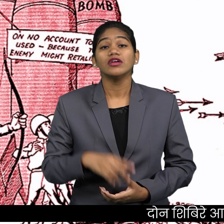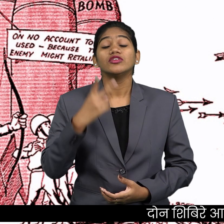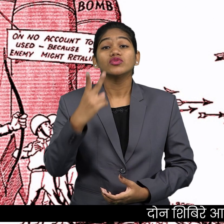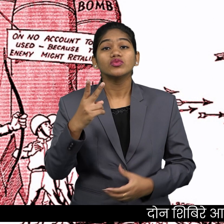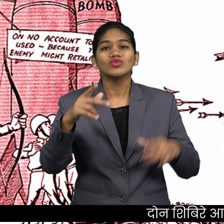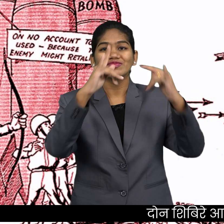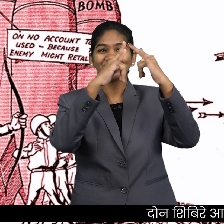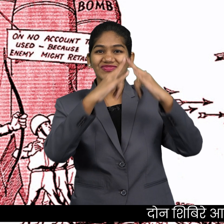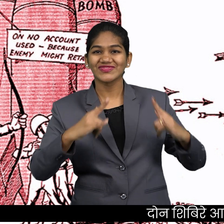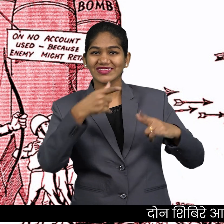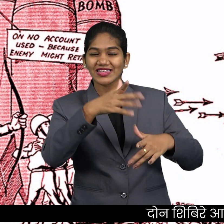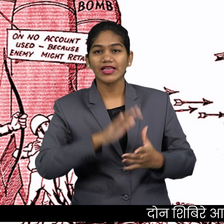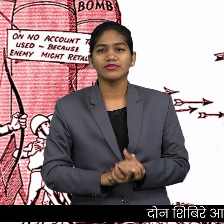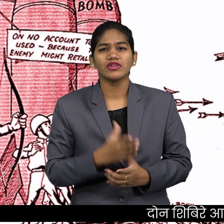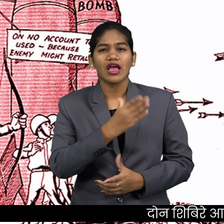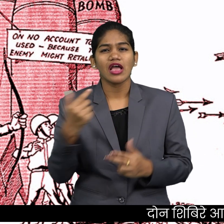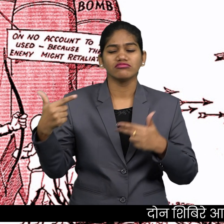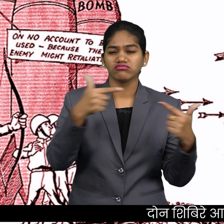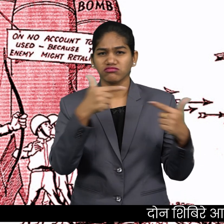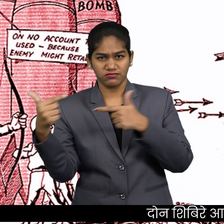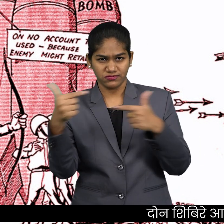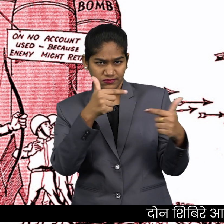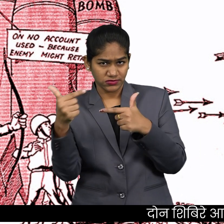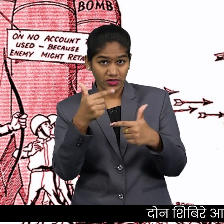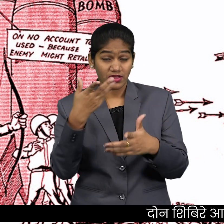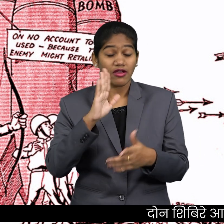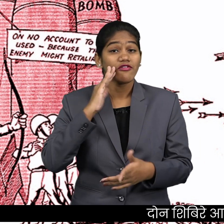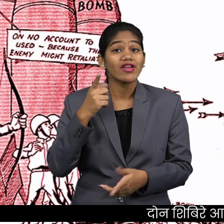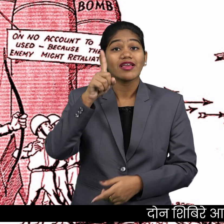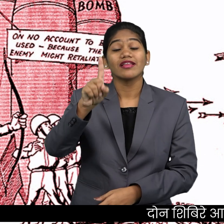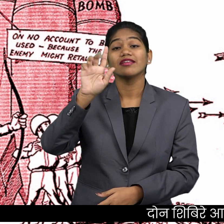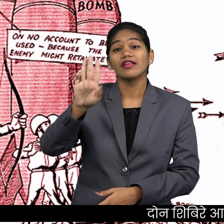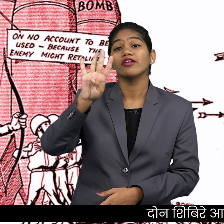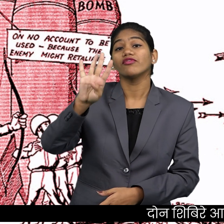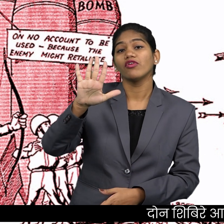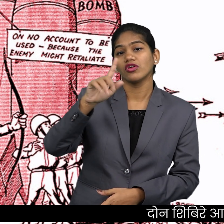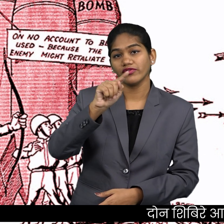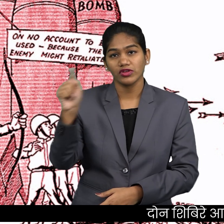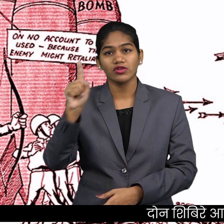दोन शिबिरे आणि शीतयुद्ध 1945 ते 1991.